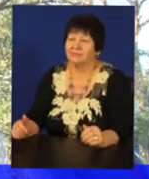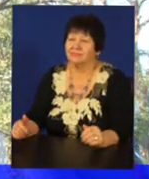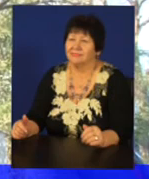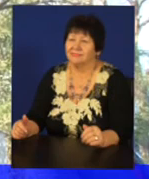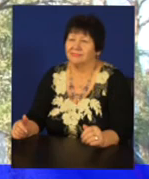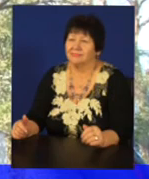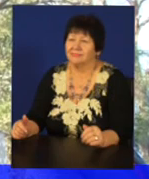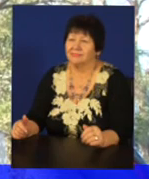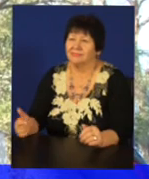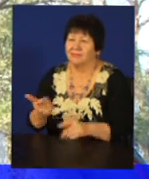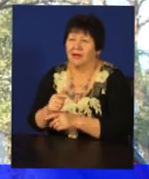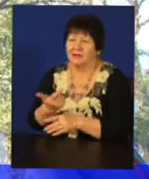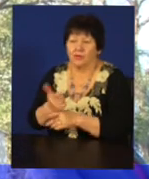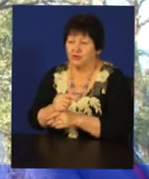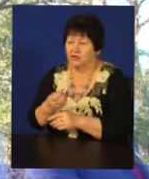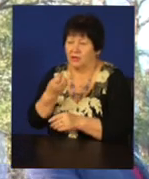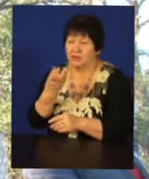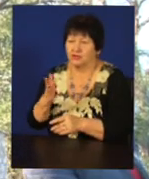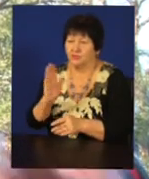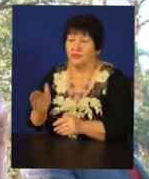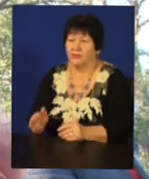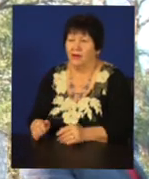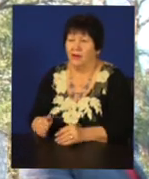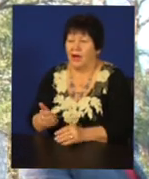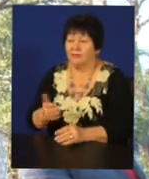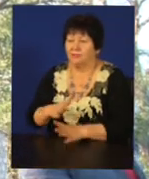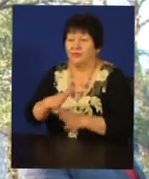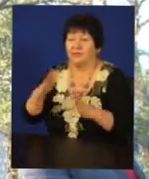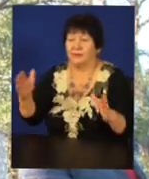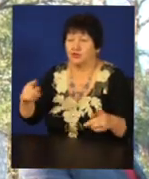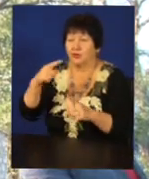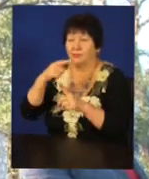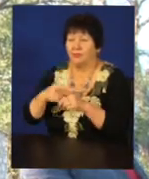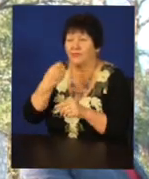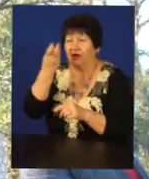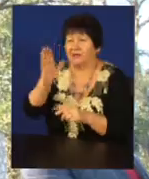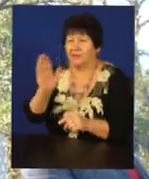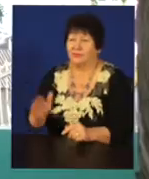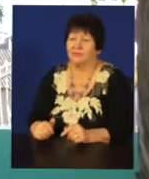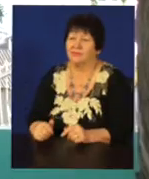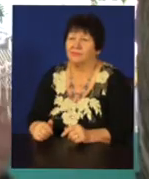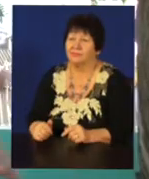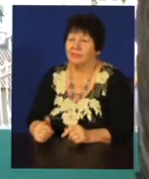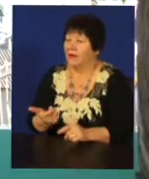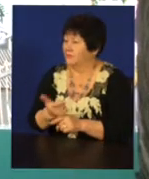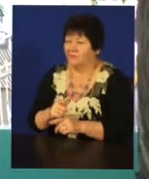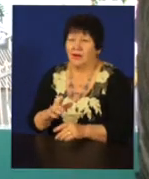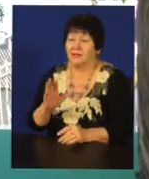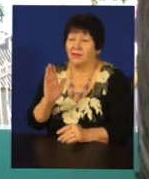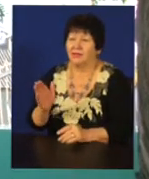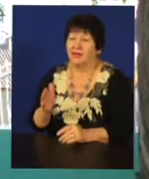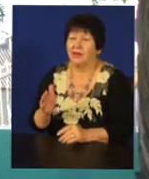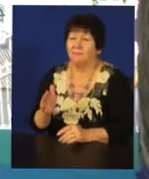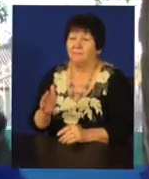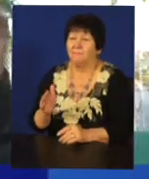Конечно. Это даже очень хорошо будет. Это будет большой плюс, когда будет это. Asta e foarte bine ar fi, de